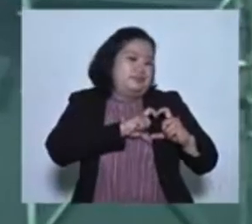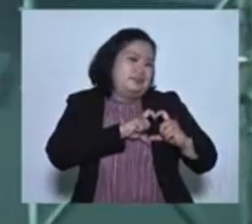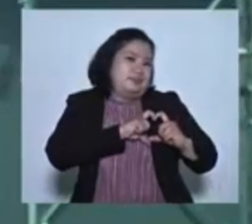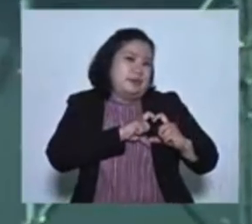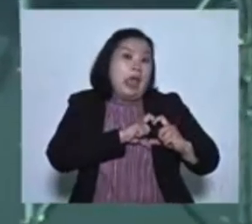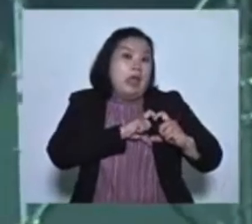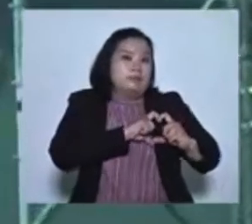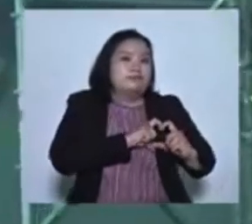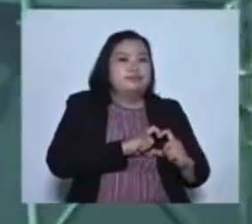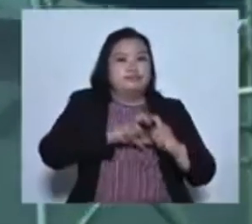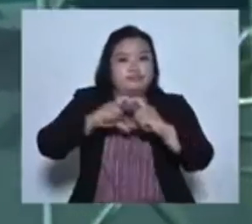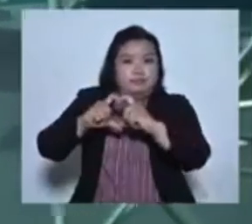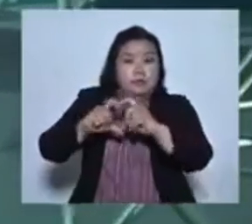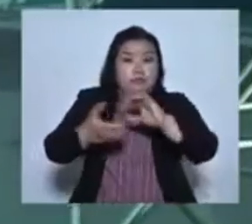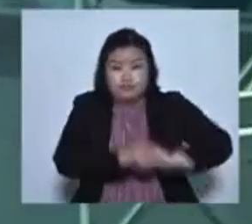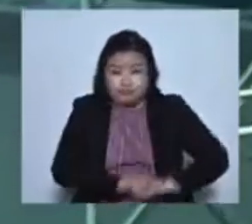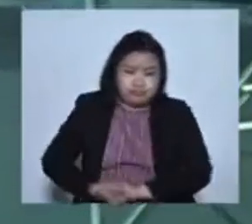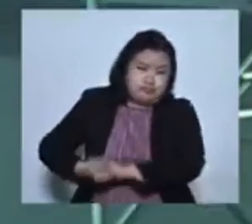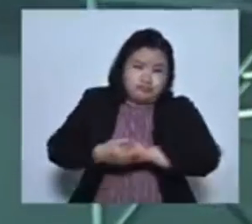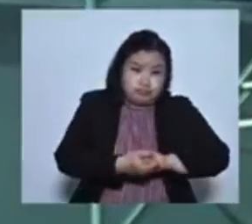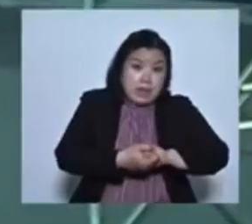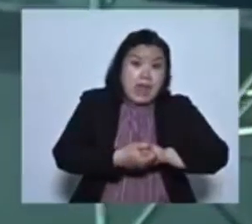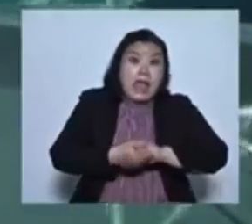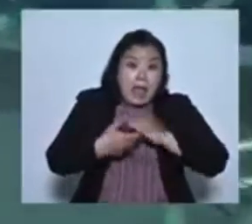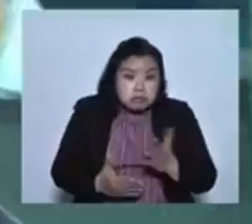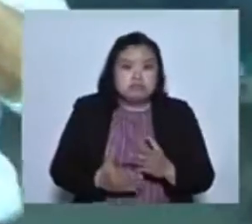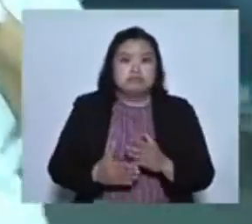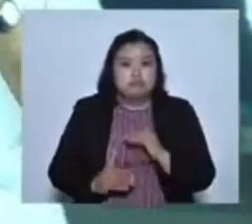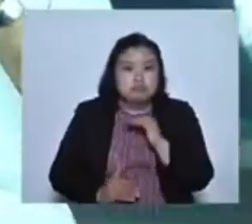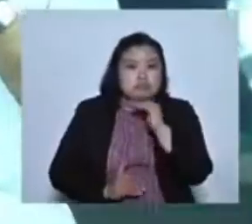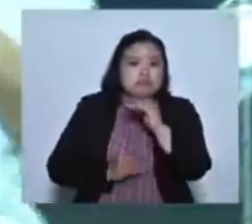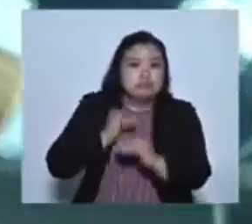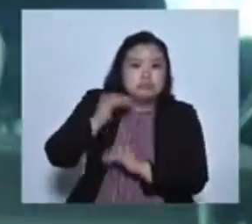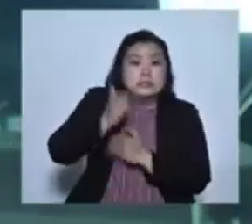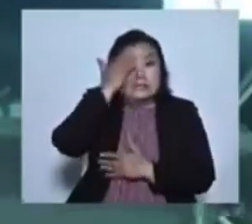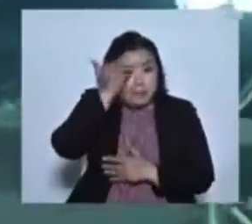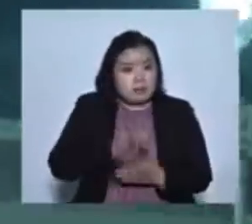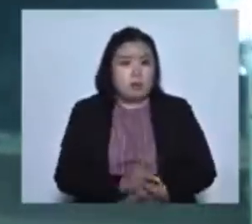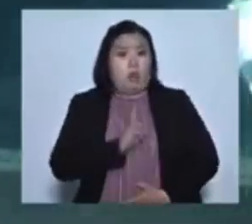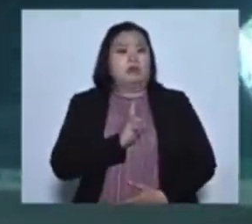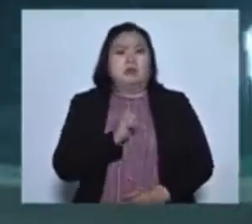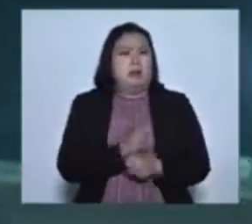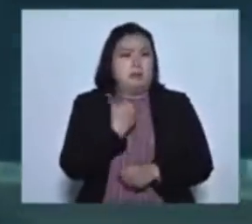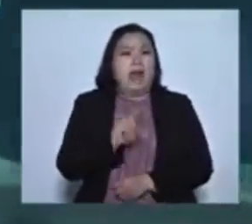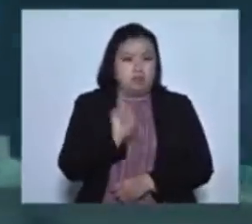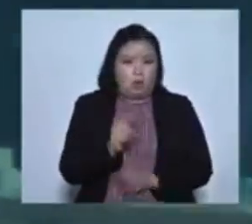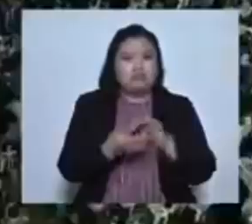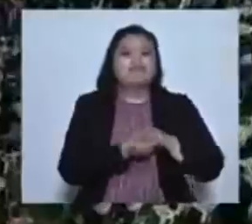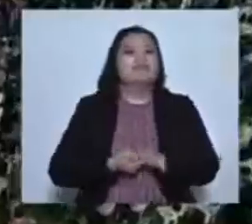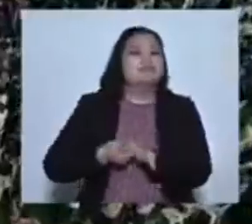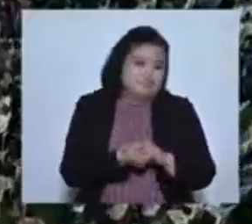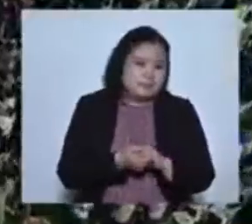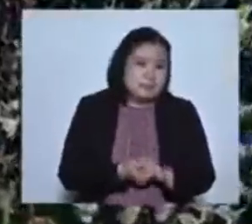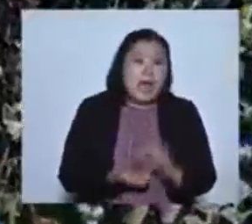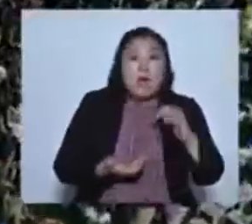จับมือกันให้เข้มแข็งเดินหน้าไปด้วยกันไม่มีใครคนใดคนหนึ่งทำได้ถ้า